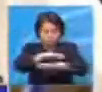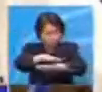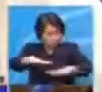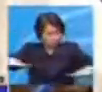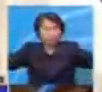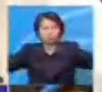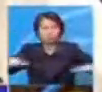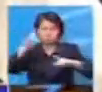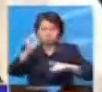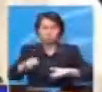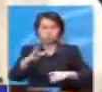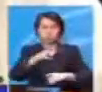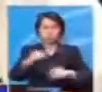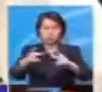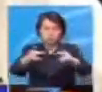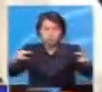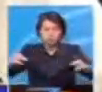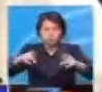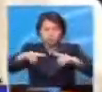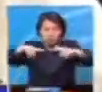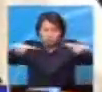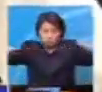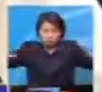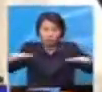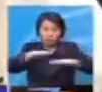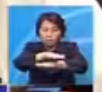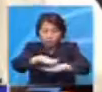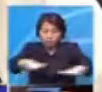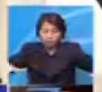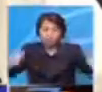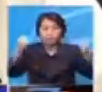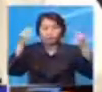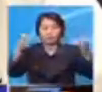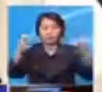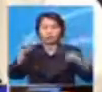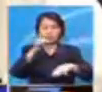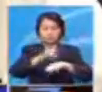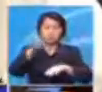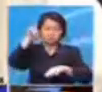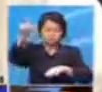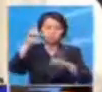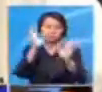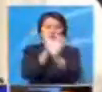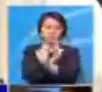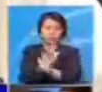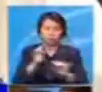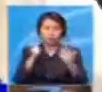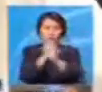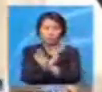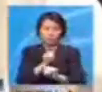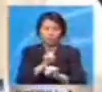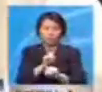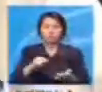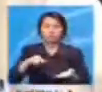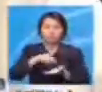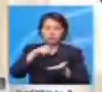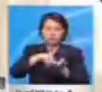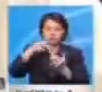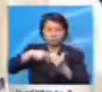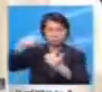dan kawasan yang luas dan rata yang paling banyak sekali dalam negara kita ialah Negeri Sarawak jadi ini juga antara